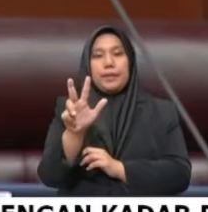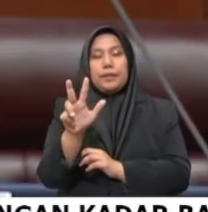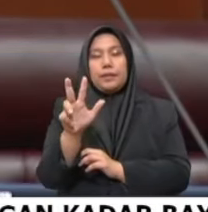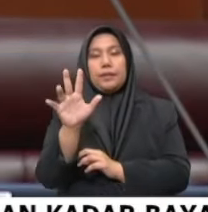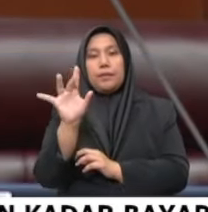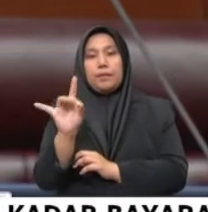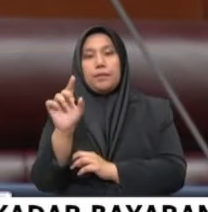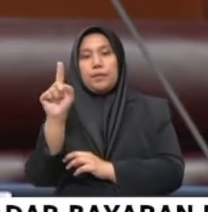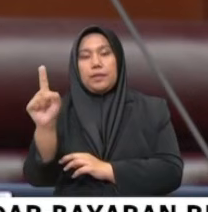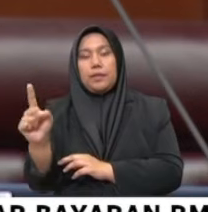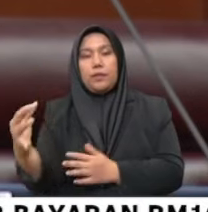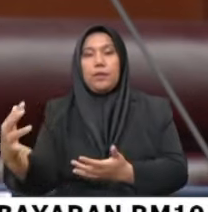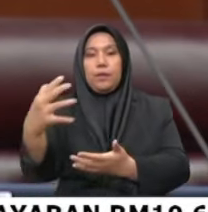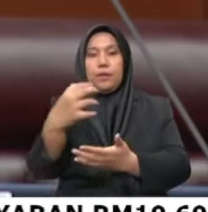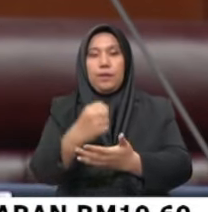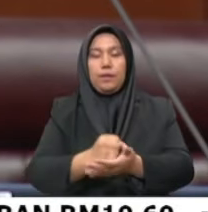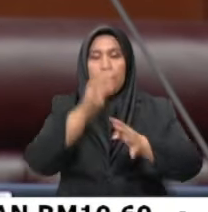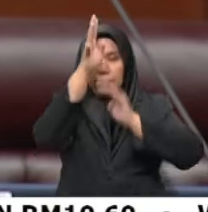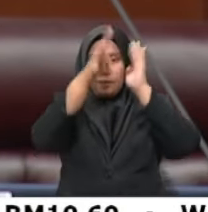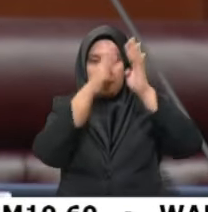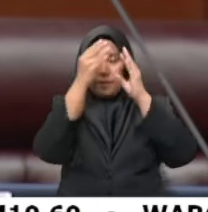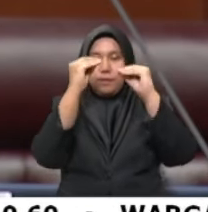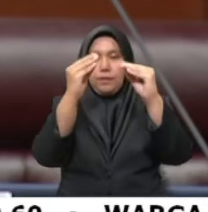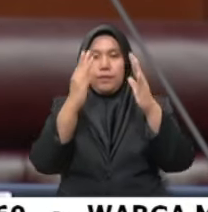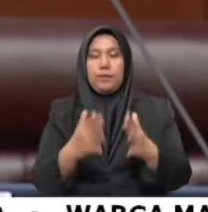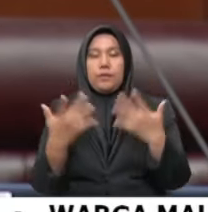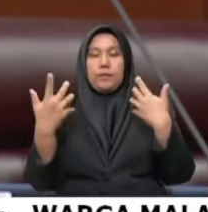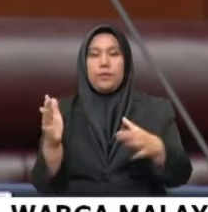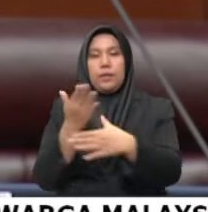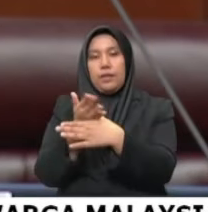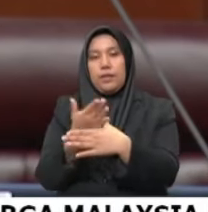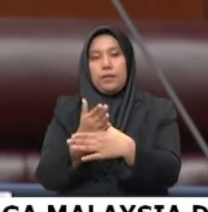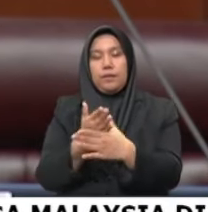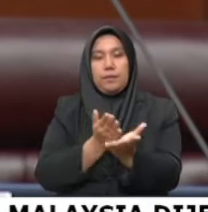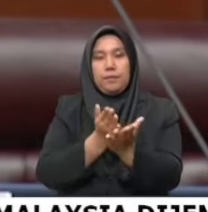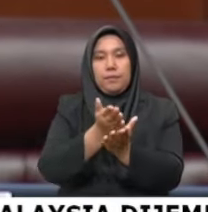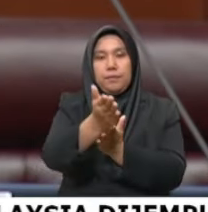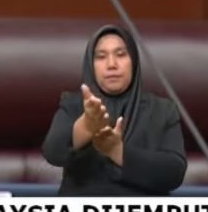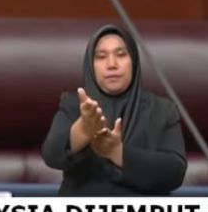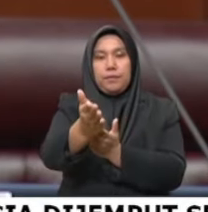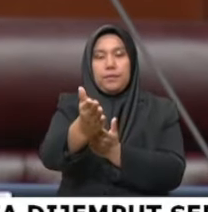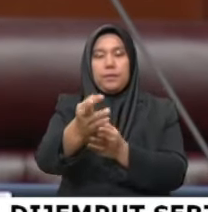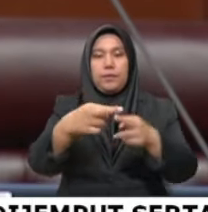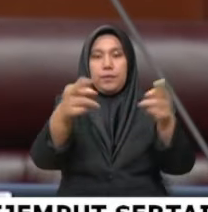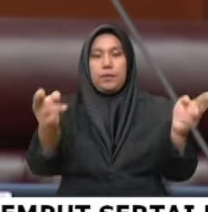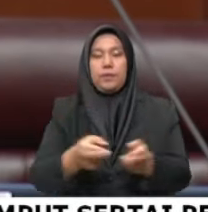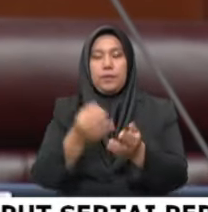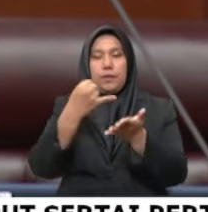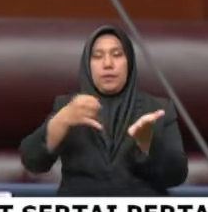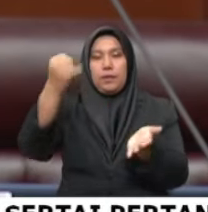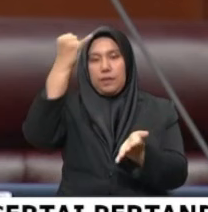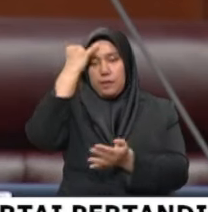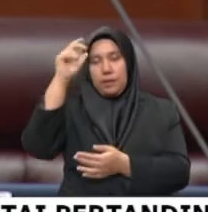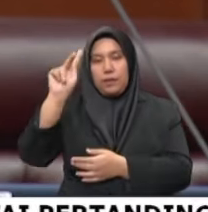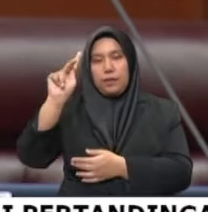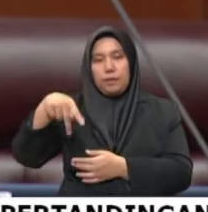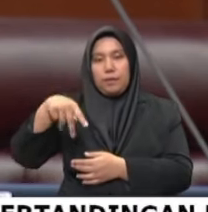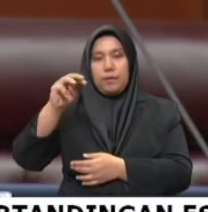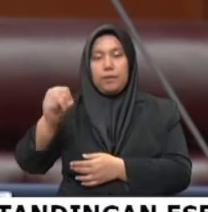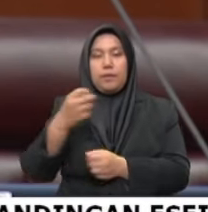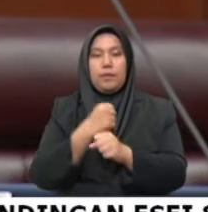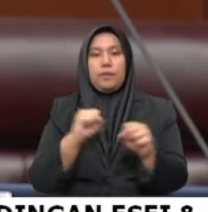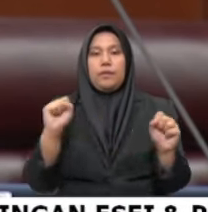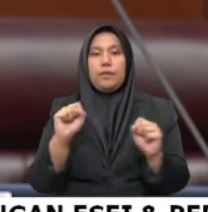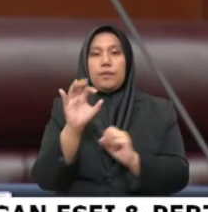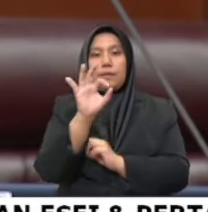4,381 bahan hasil kreativiti guru telah dikongsikan melalui ruang ilmu. Sementara itu, KPM juga telah menyediakan